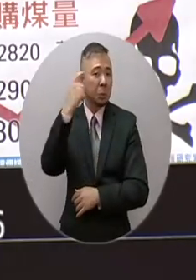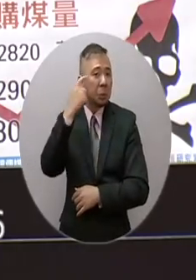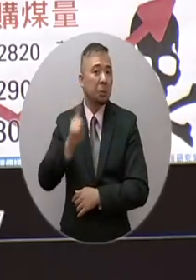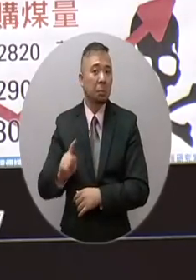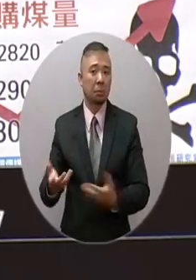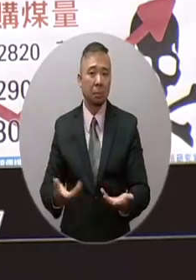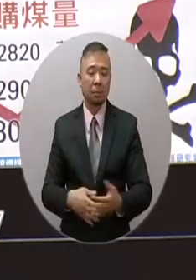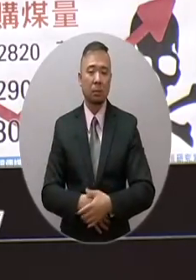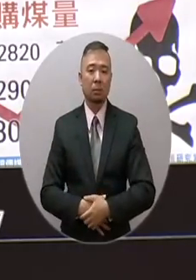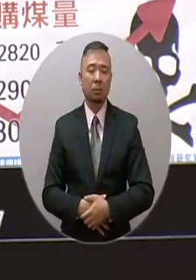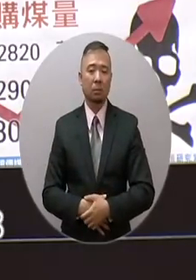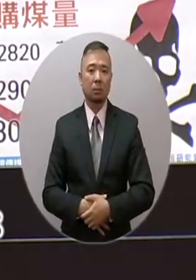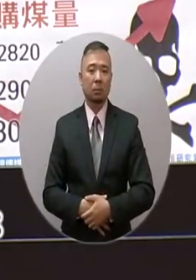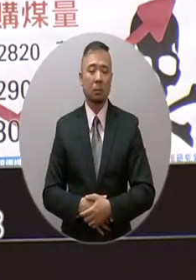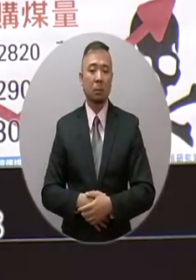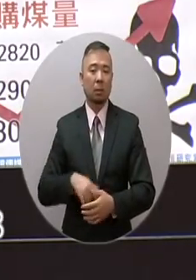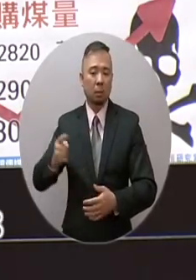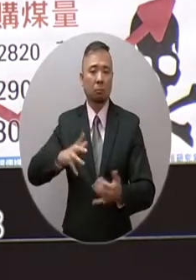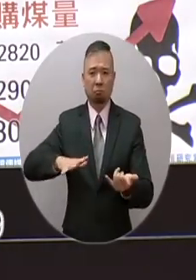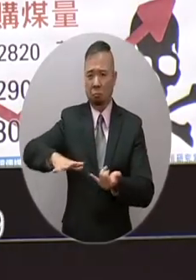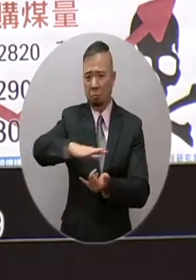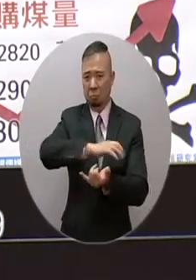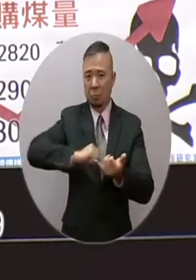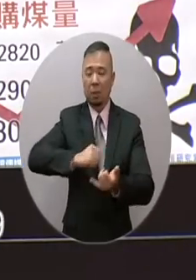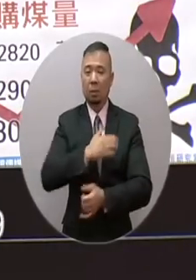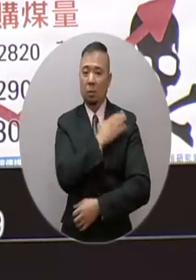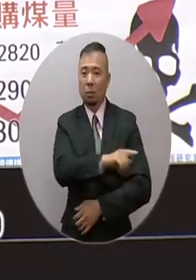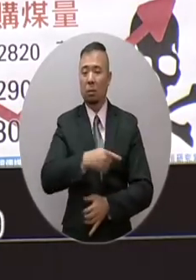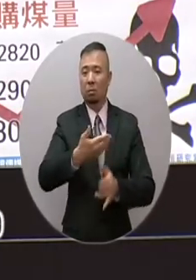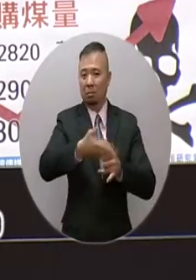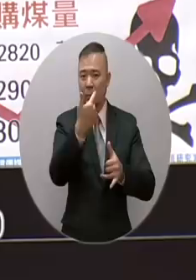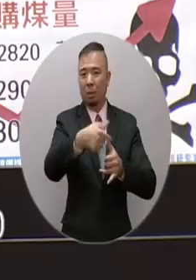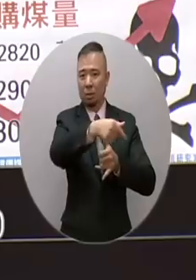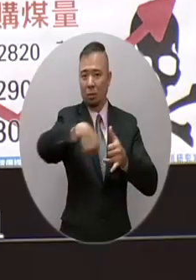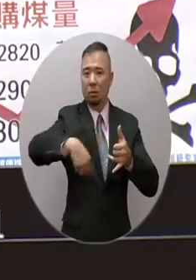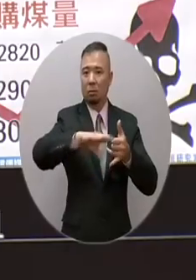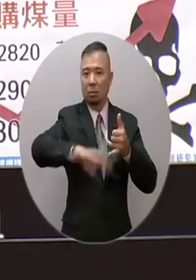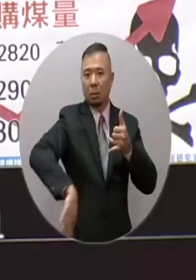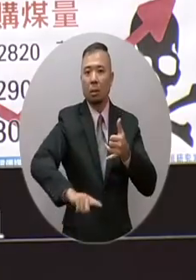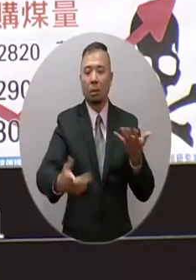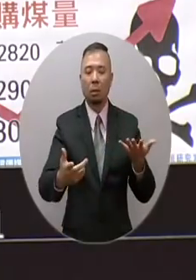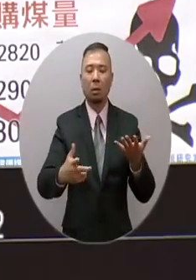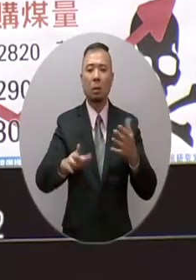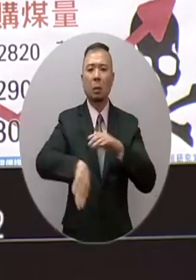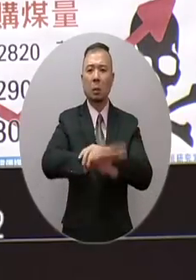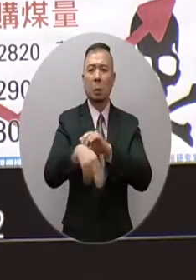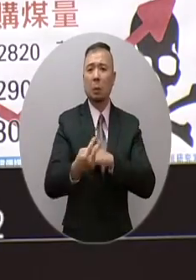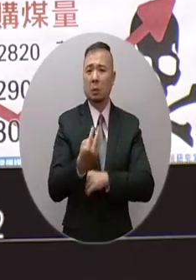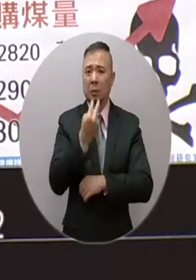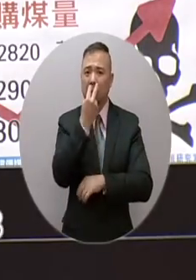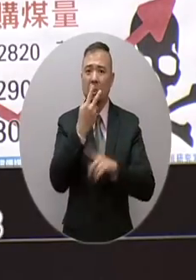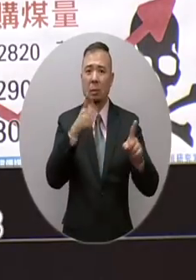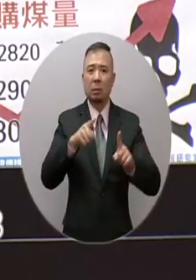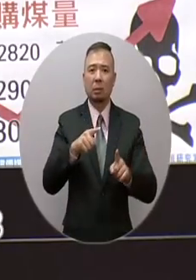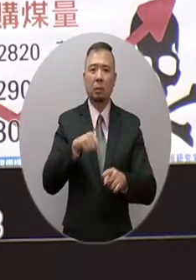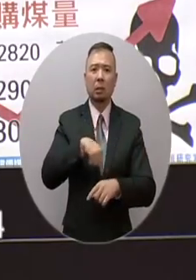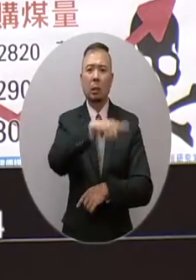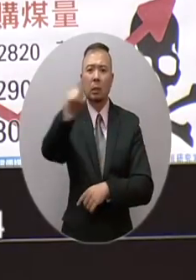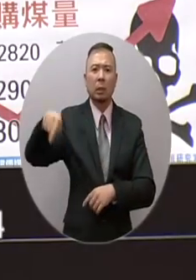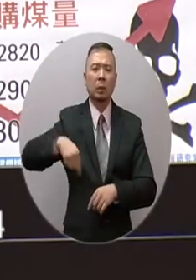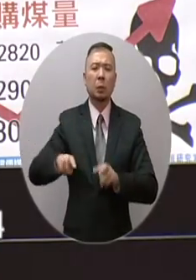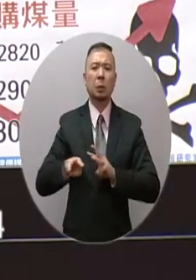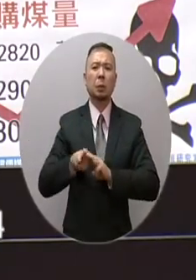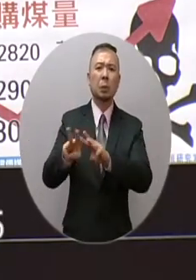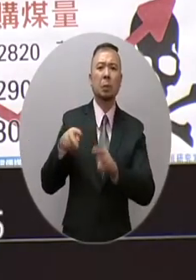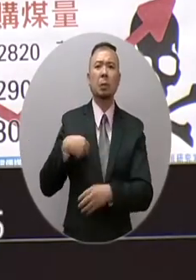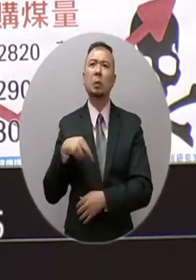感受问题，对于现在全国各地，不管是北中南，到处都是一样，都是空气弥漫着一种有毒物。大概对着今仔日